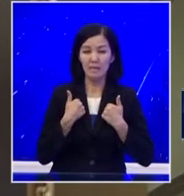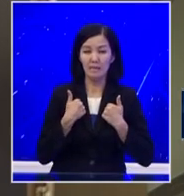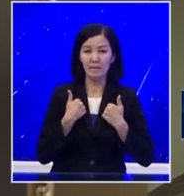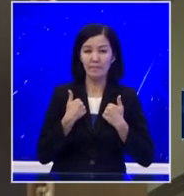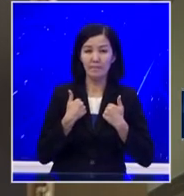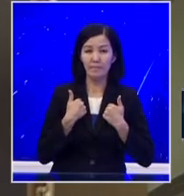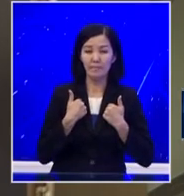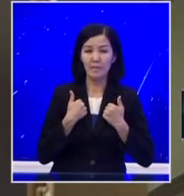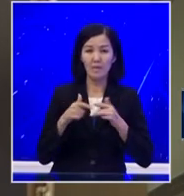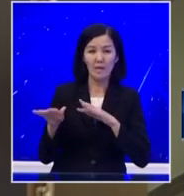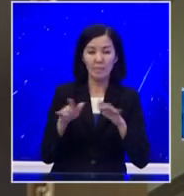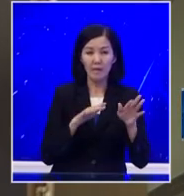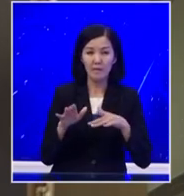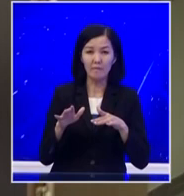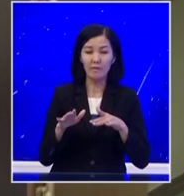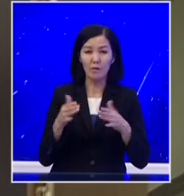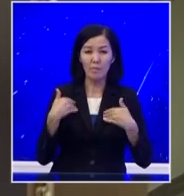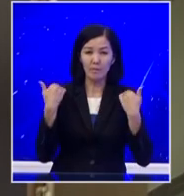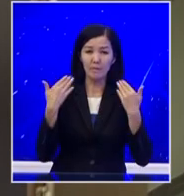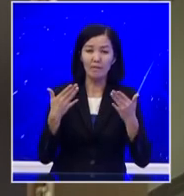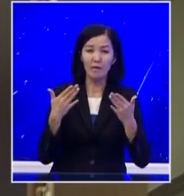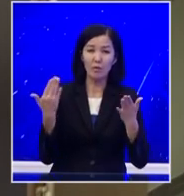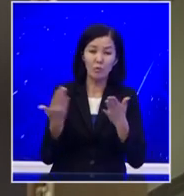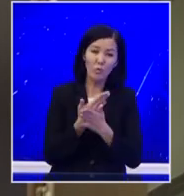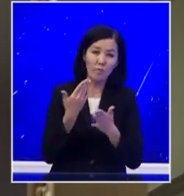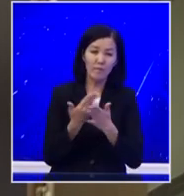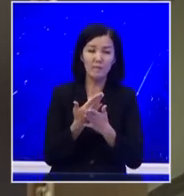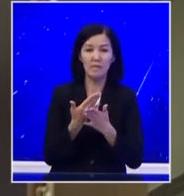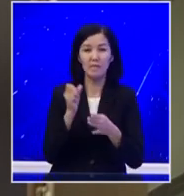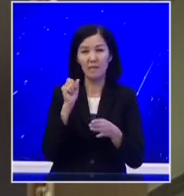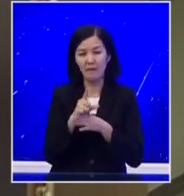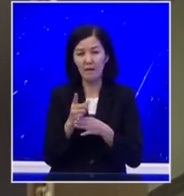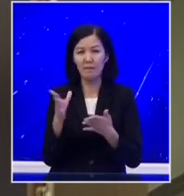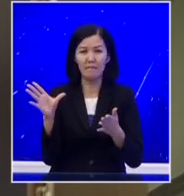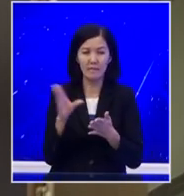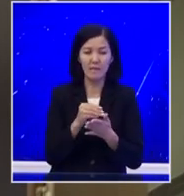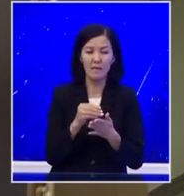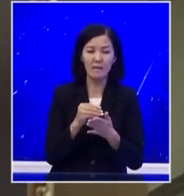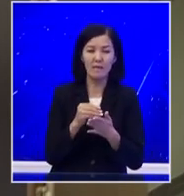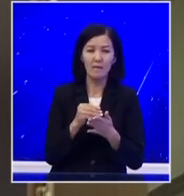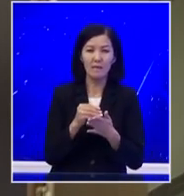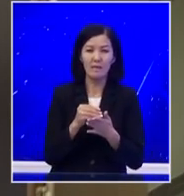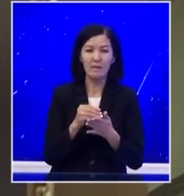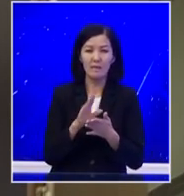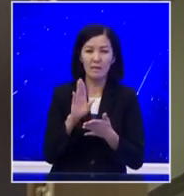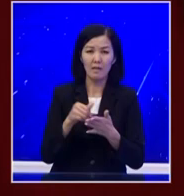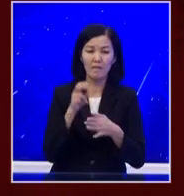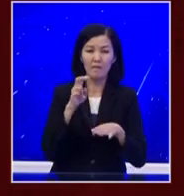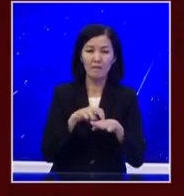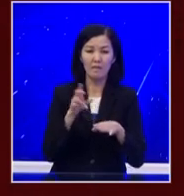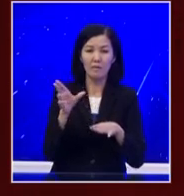оперативно освещать и с распоряжении все новые указы главного санитарного врача